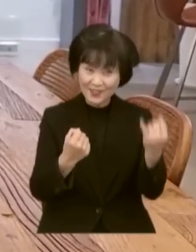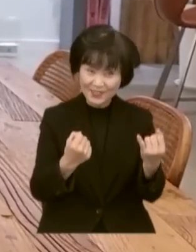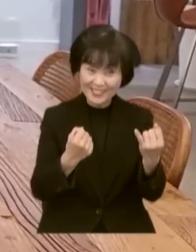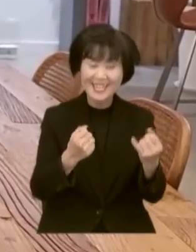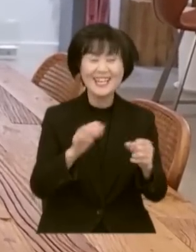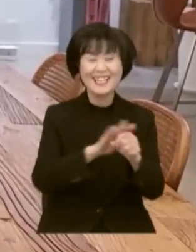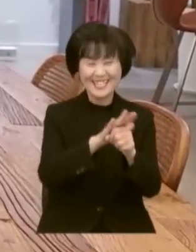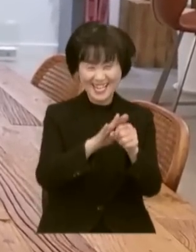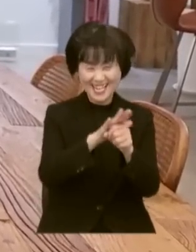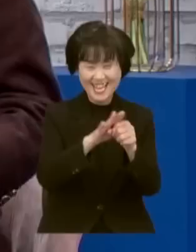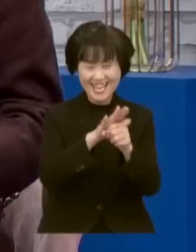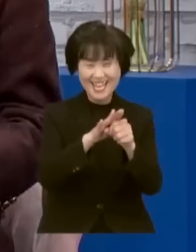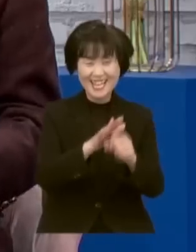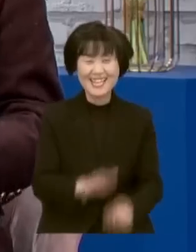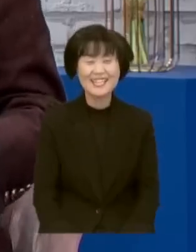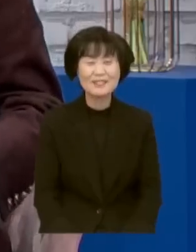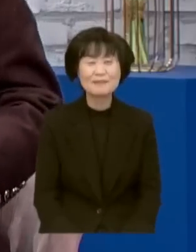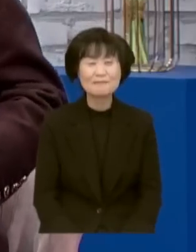사랑해.